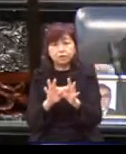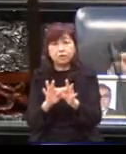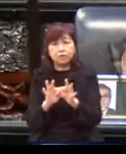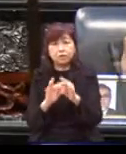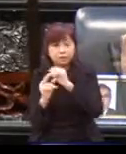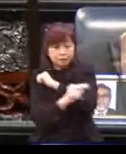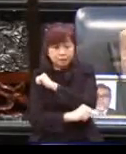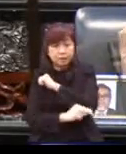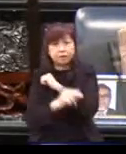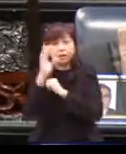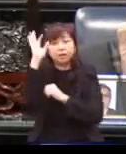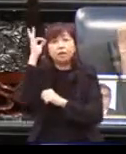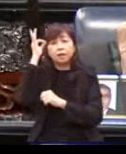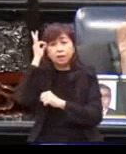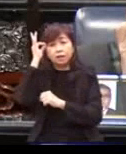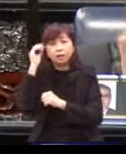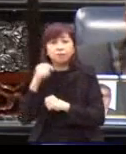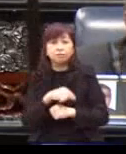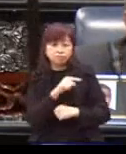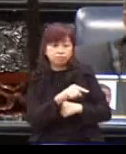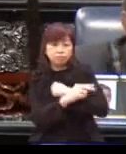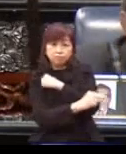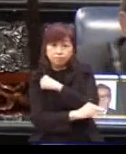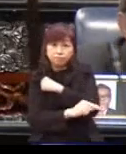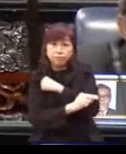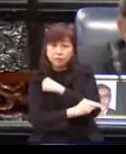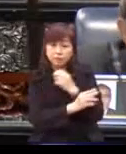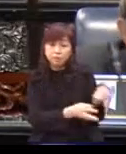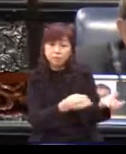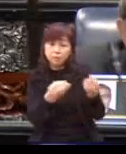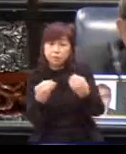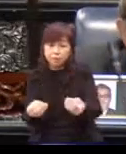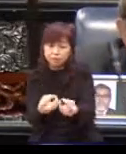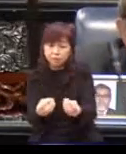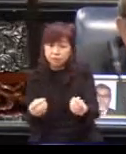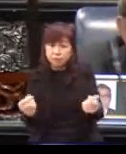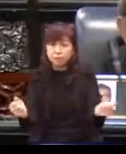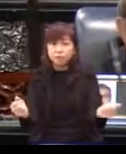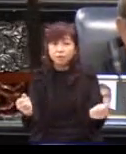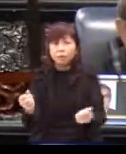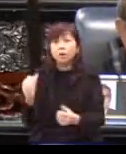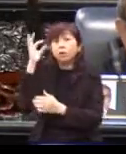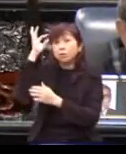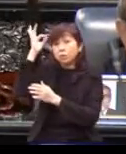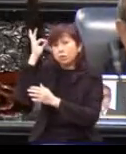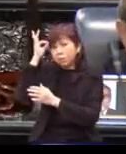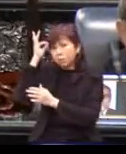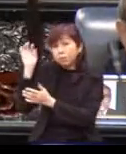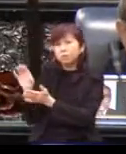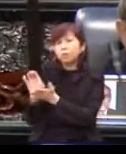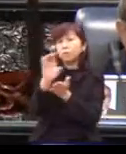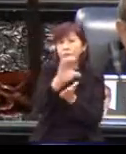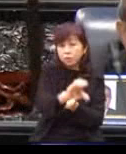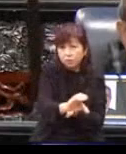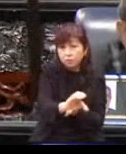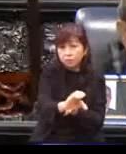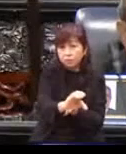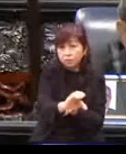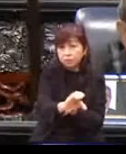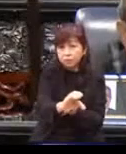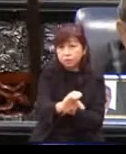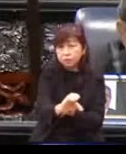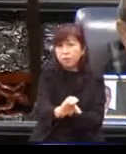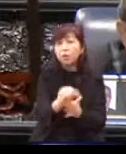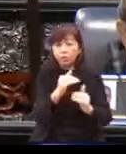persekutuan gimana kerajaan Negeri Mbak mempertahankan Tanah beruntungkan ini peruntukan untuk